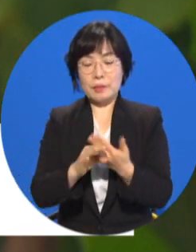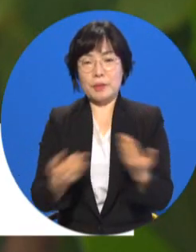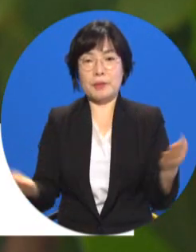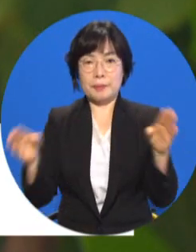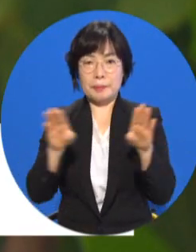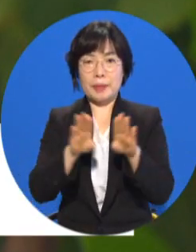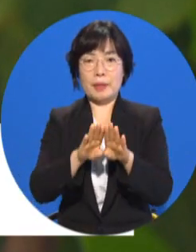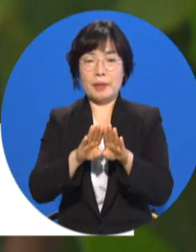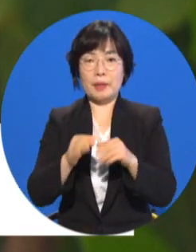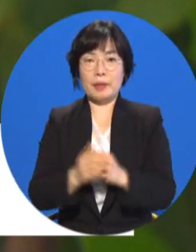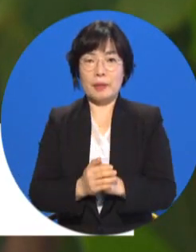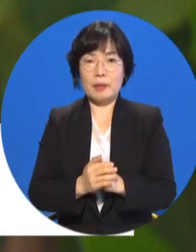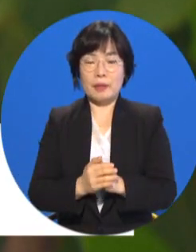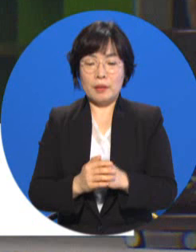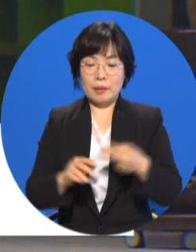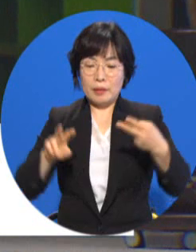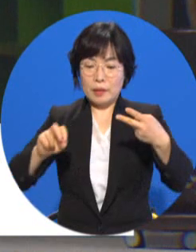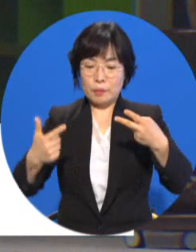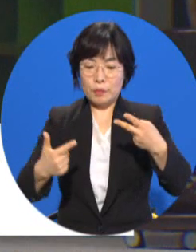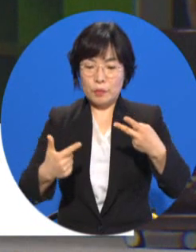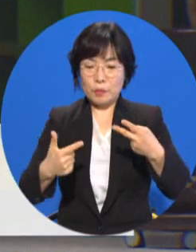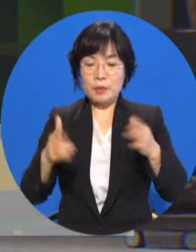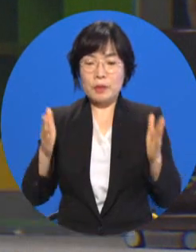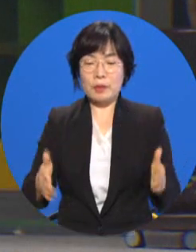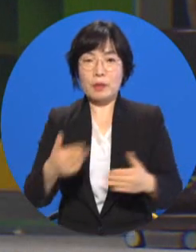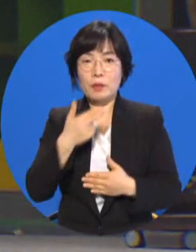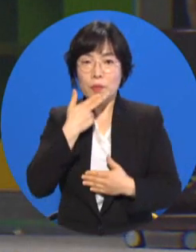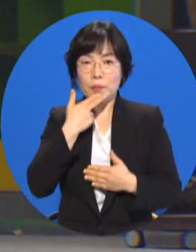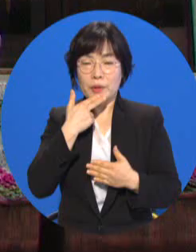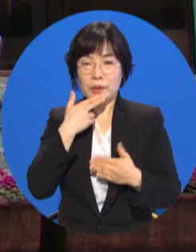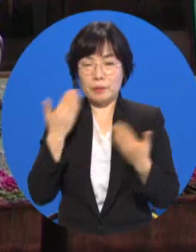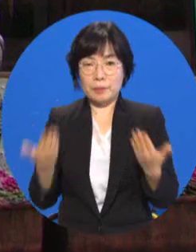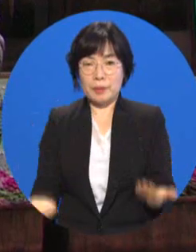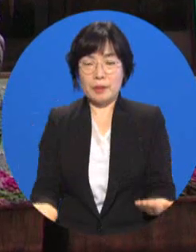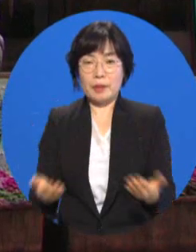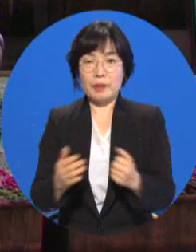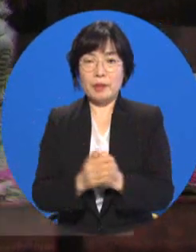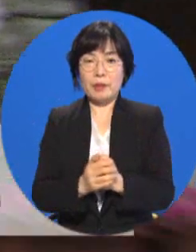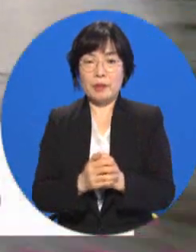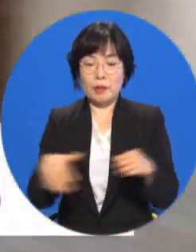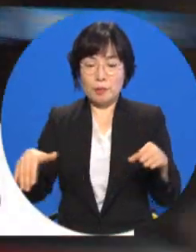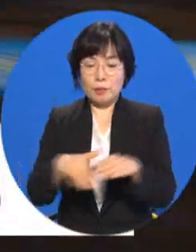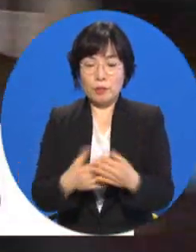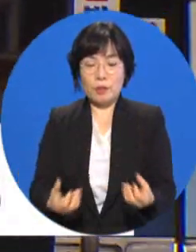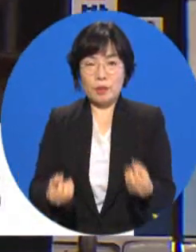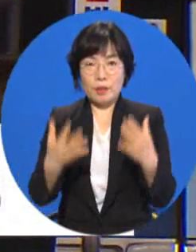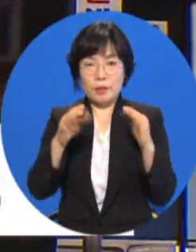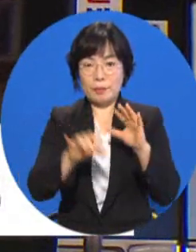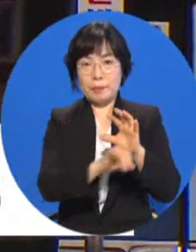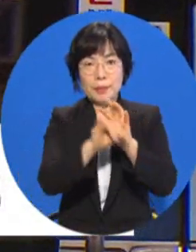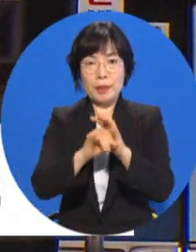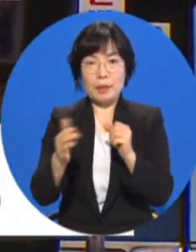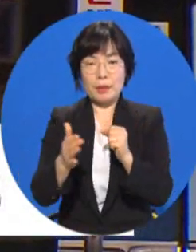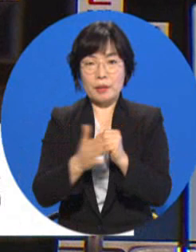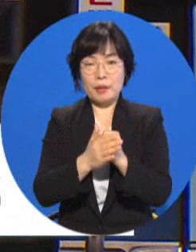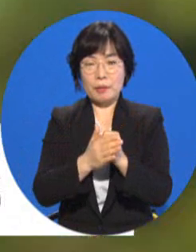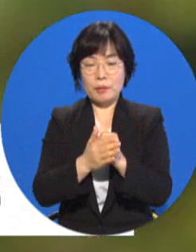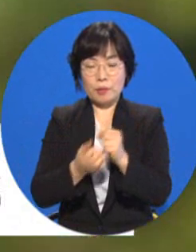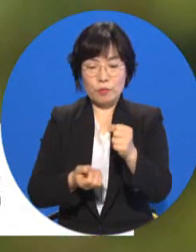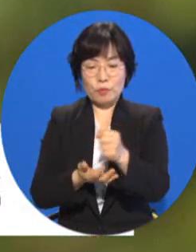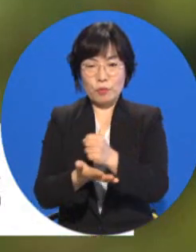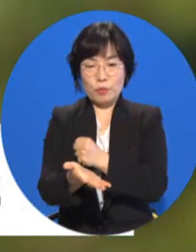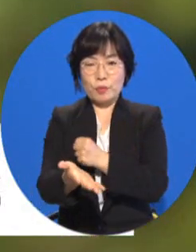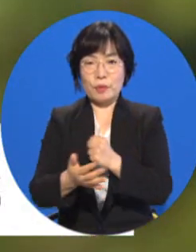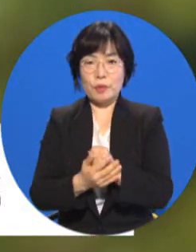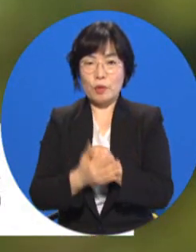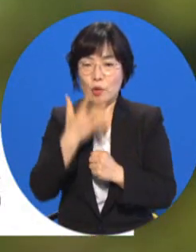들어갑니다. 26일부터 무기한 휴관하기로 한 겁니다. 문화행사도 코로나19로 영향을 받고 있습니다.